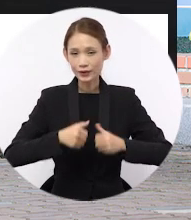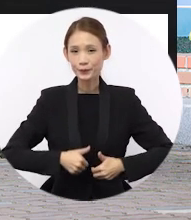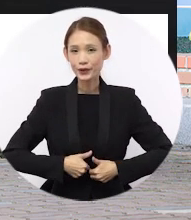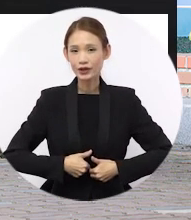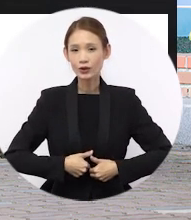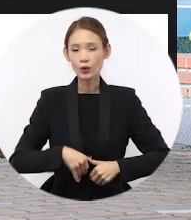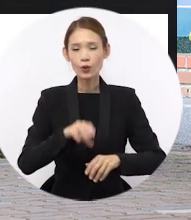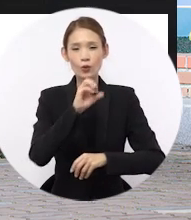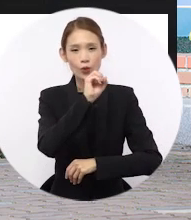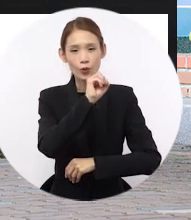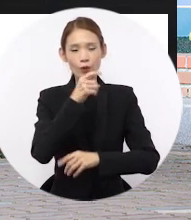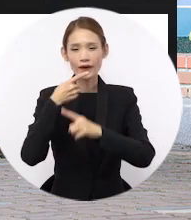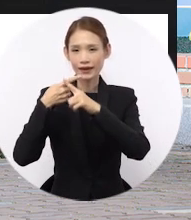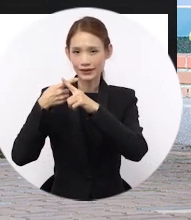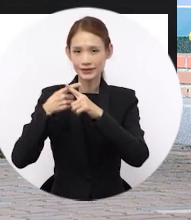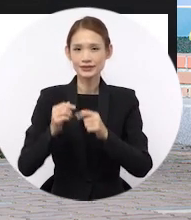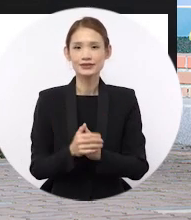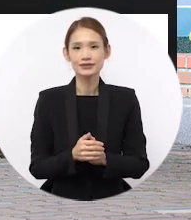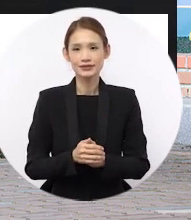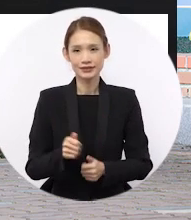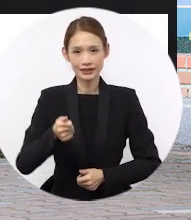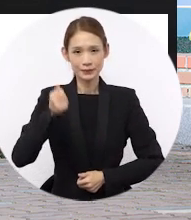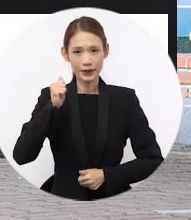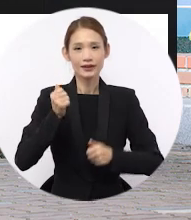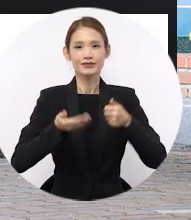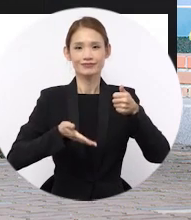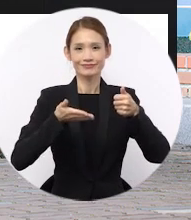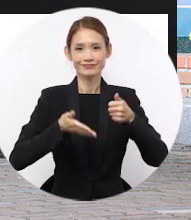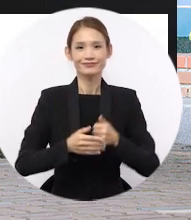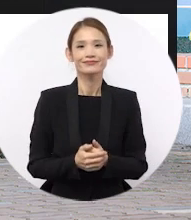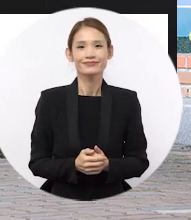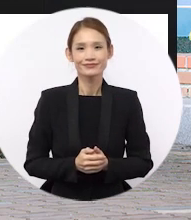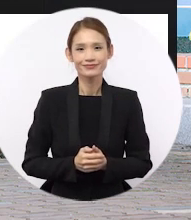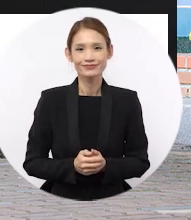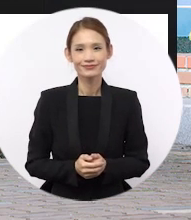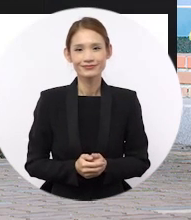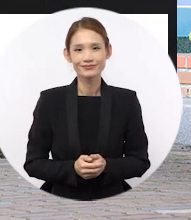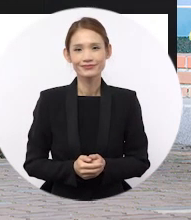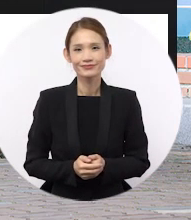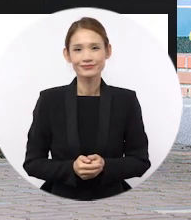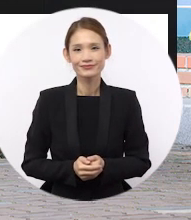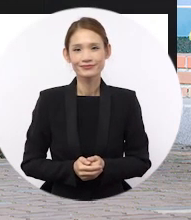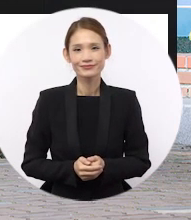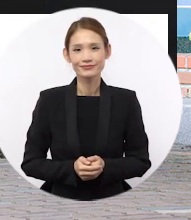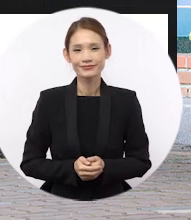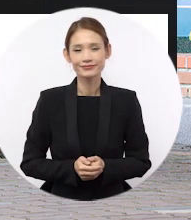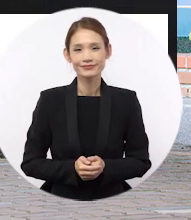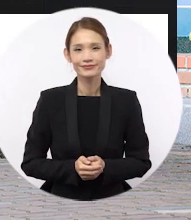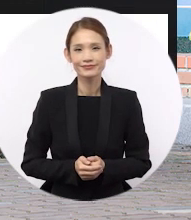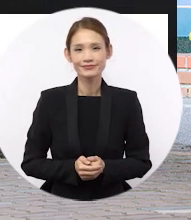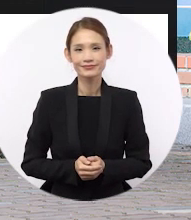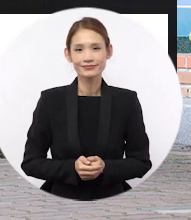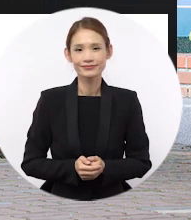생각한다. 동의하면 O, 반대하면 X. 팻말 한번 들어주시면 되겠습니다.